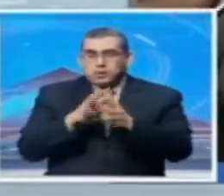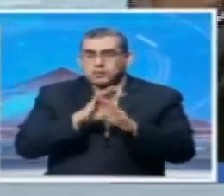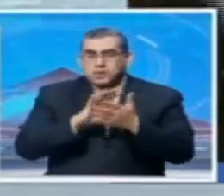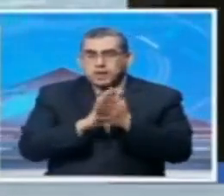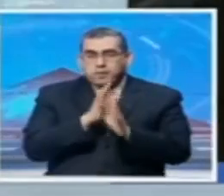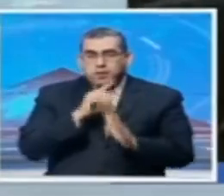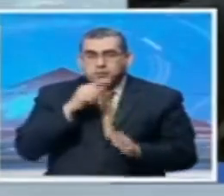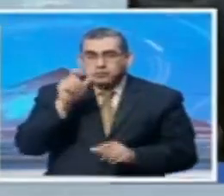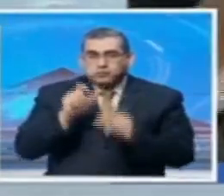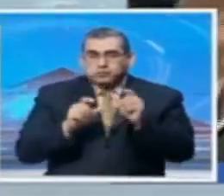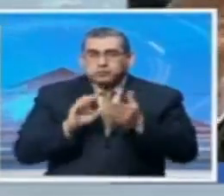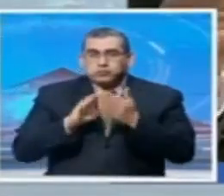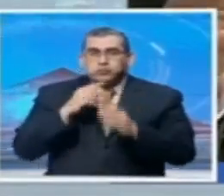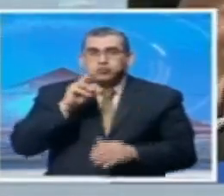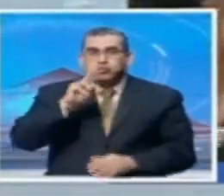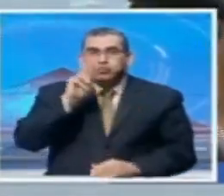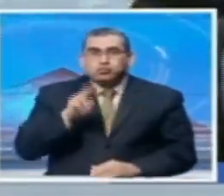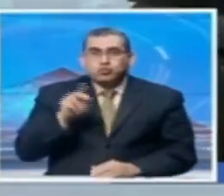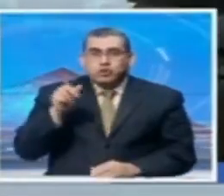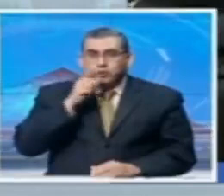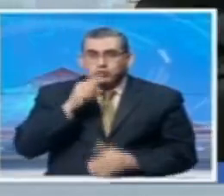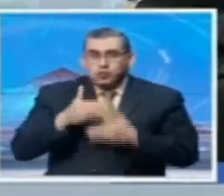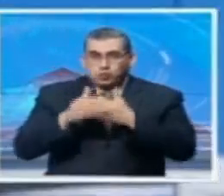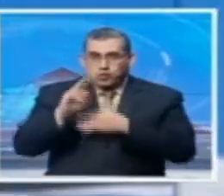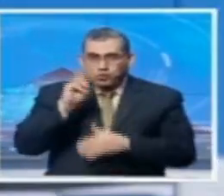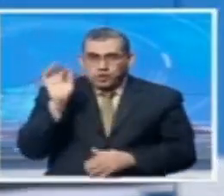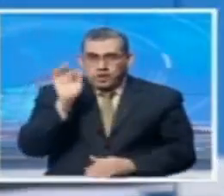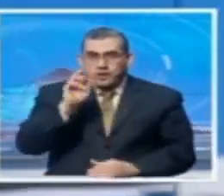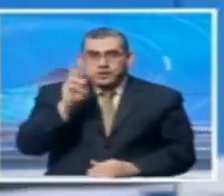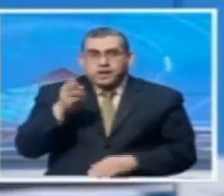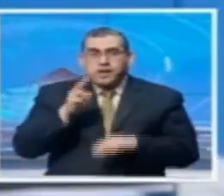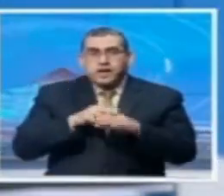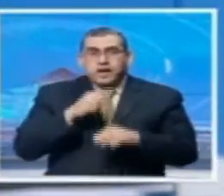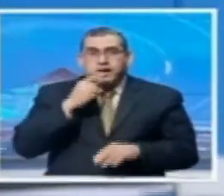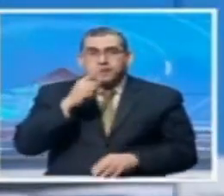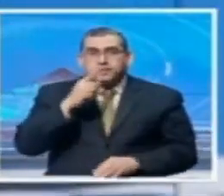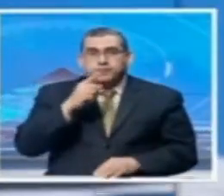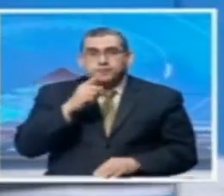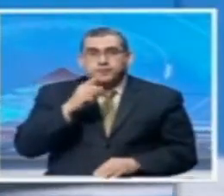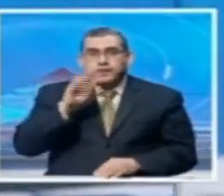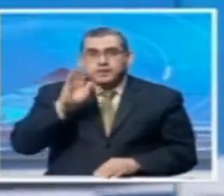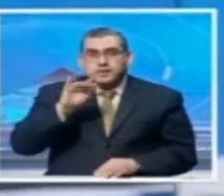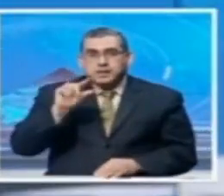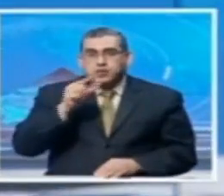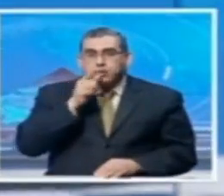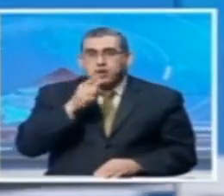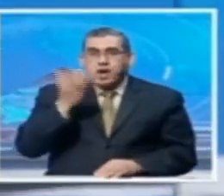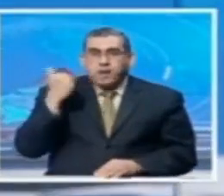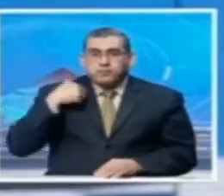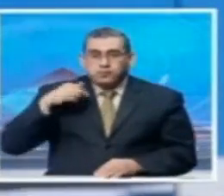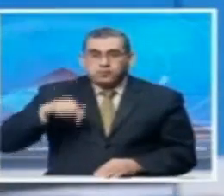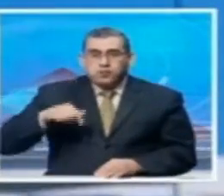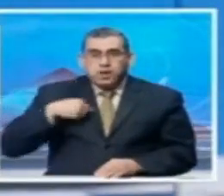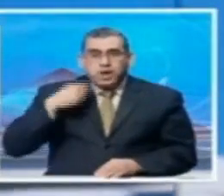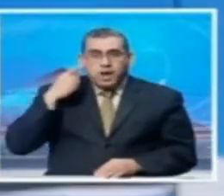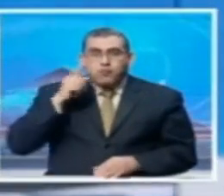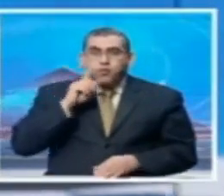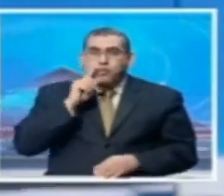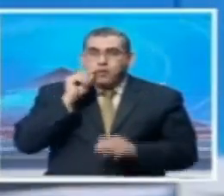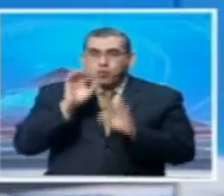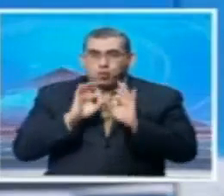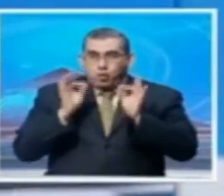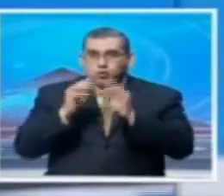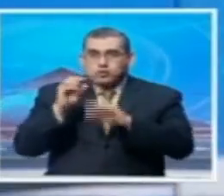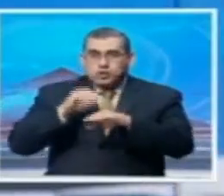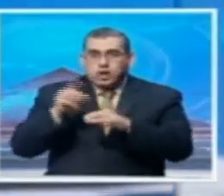والاجراءات الاحترازيه. طب على ذكر كلمه التباعد والاجراءات الاحترازيه يا استاذ سيد، يعني احنا النهارده بنتكلم اولياء الامور